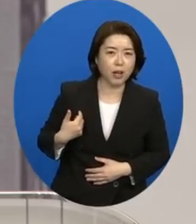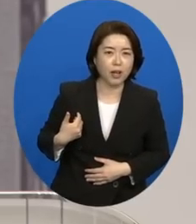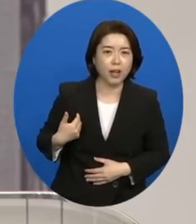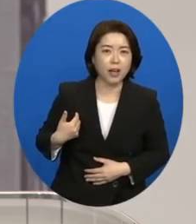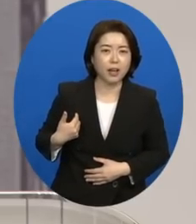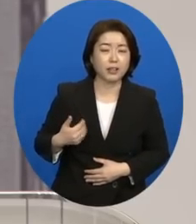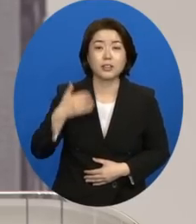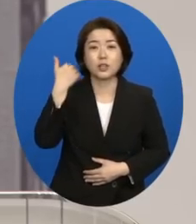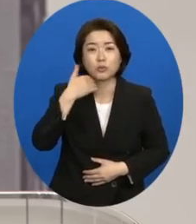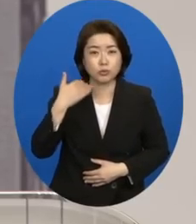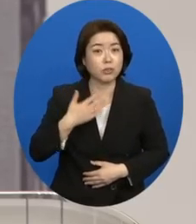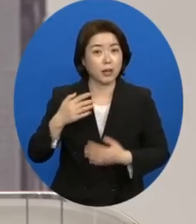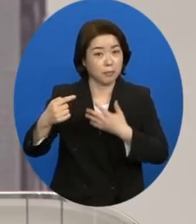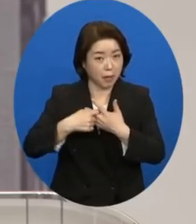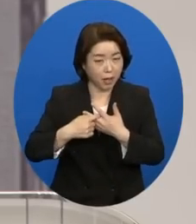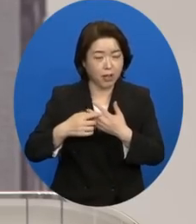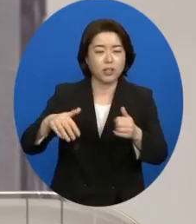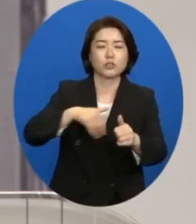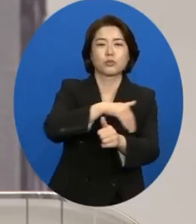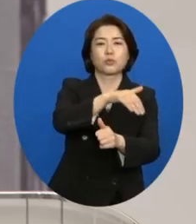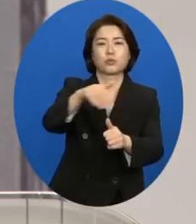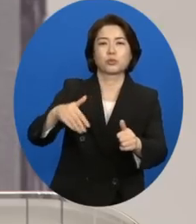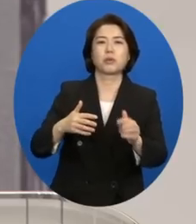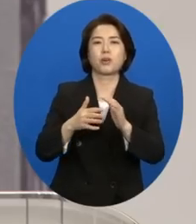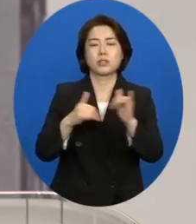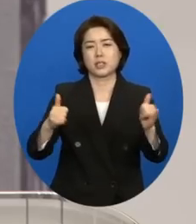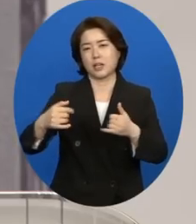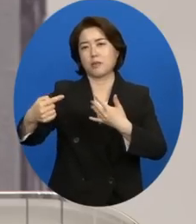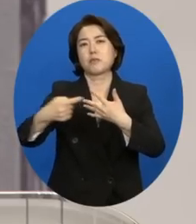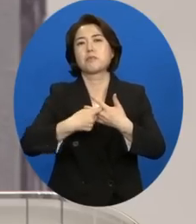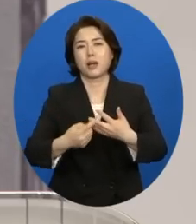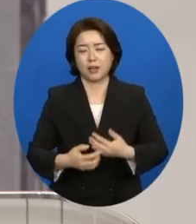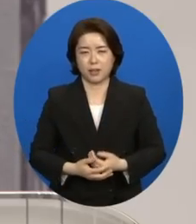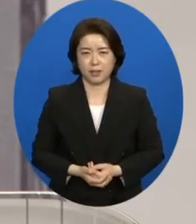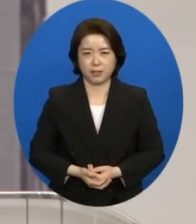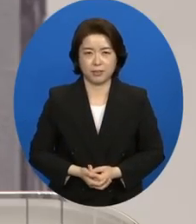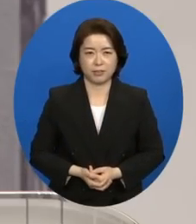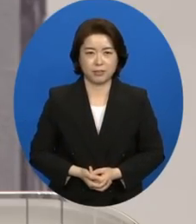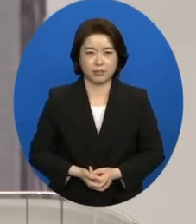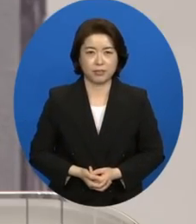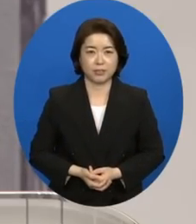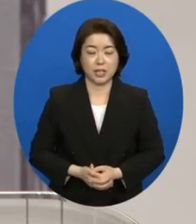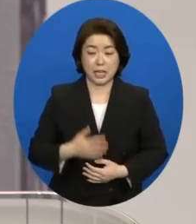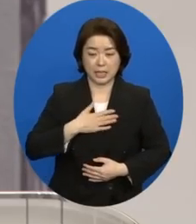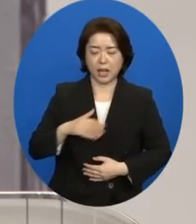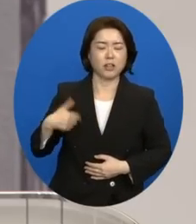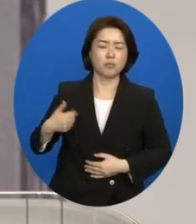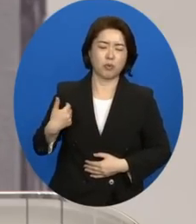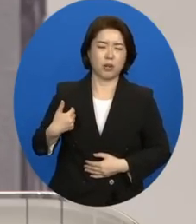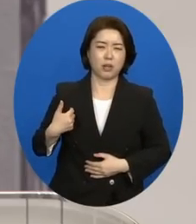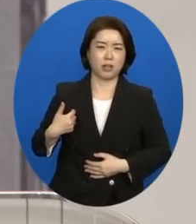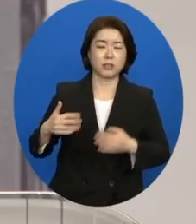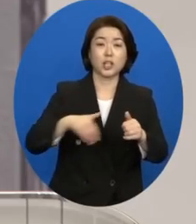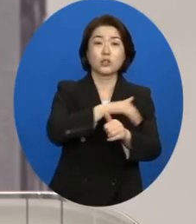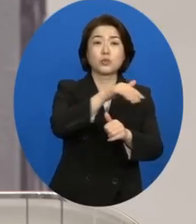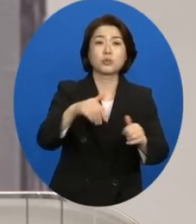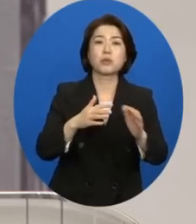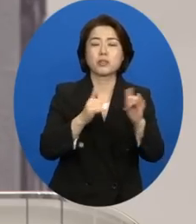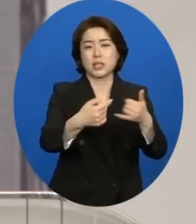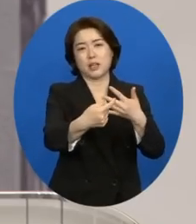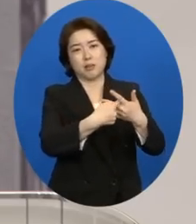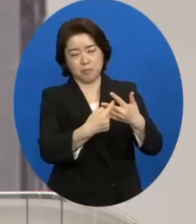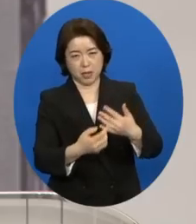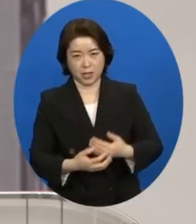주변 사람은 알아요 주변 사람은 압니다 본인은 몰라요